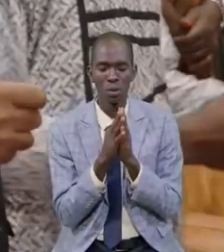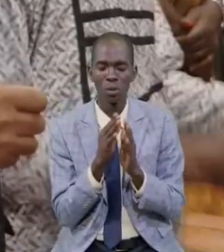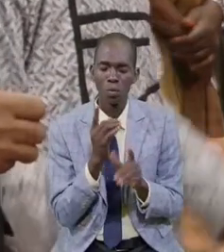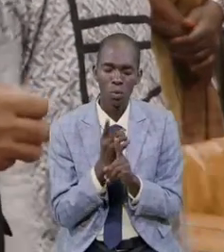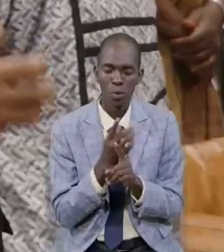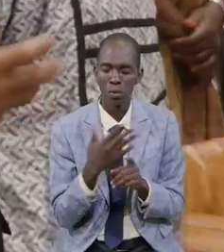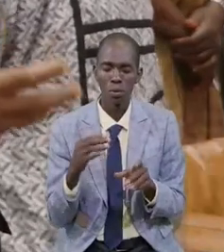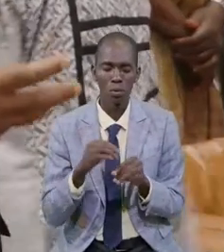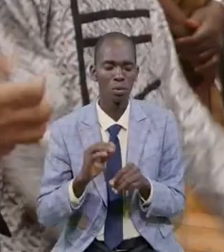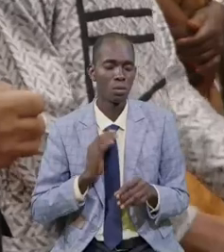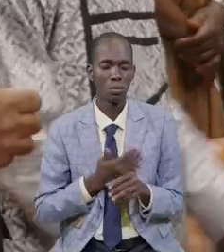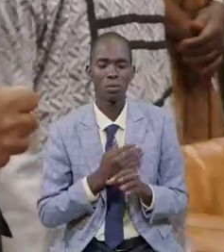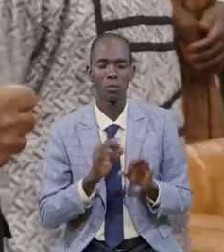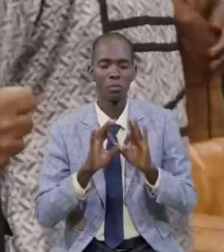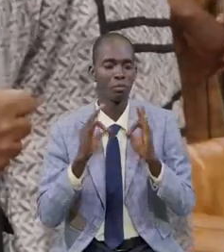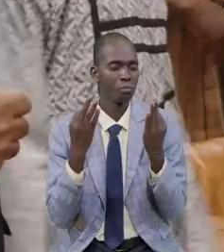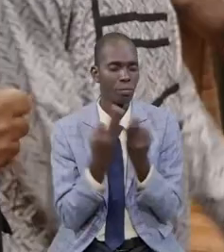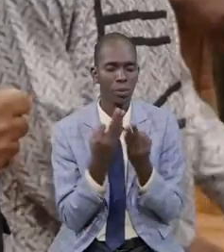famille.